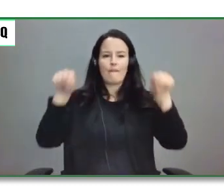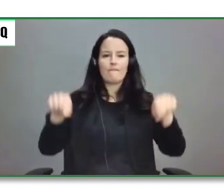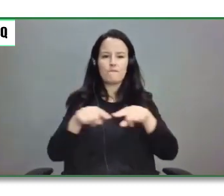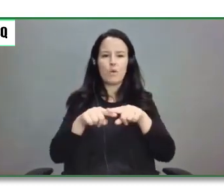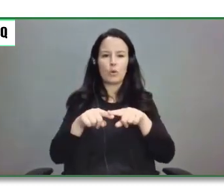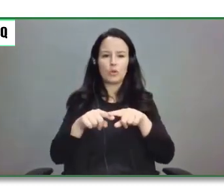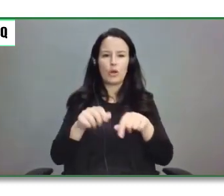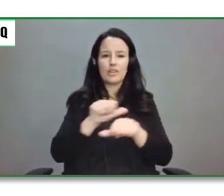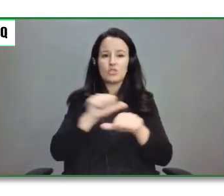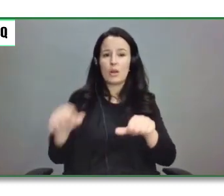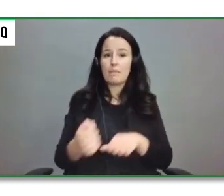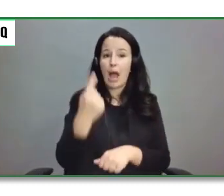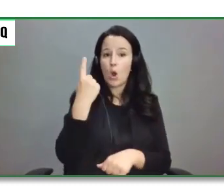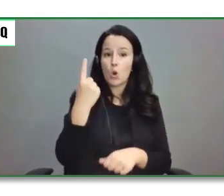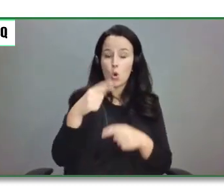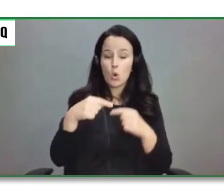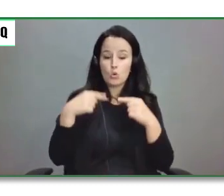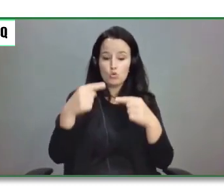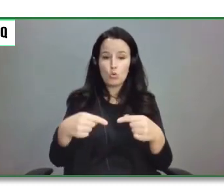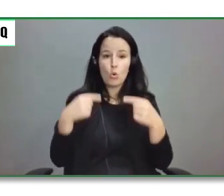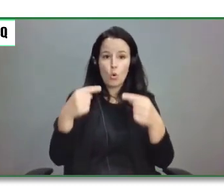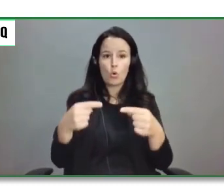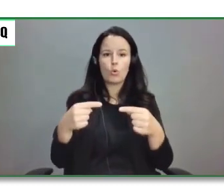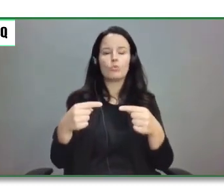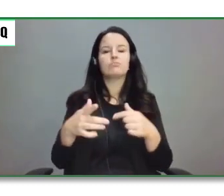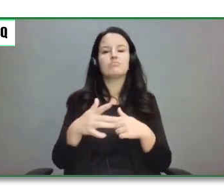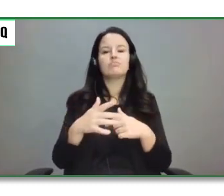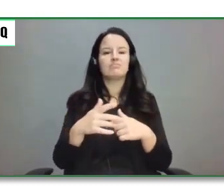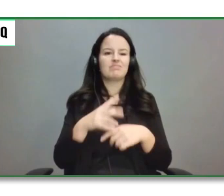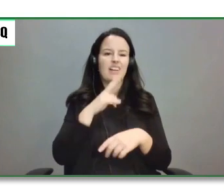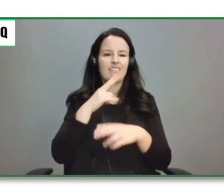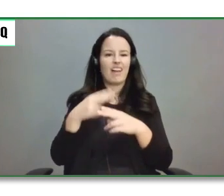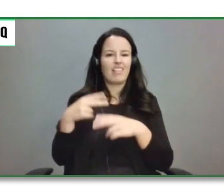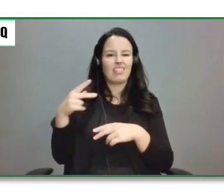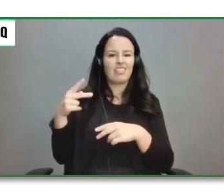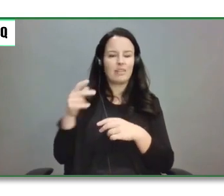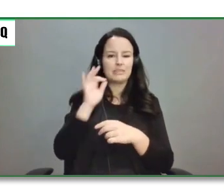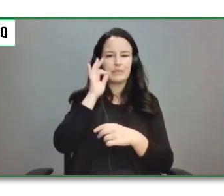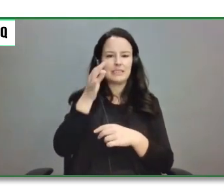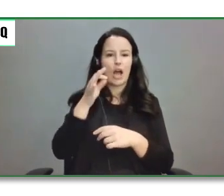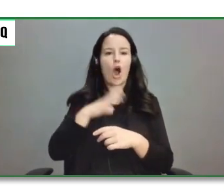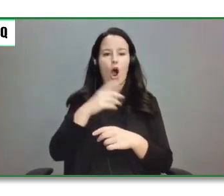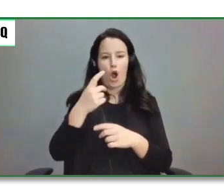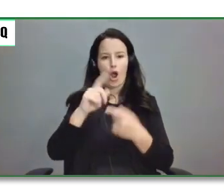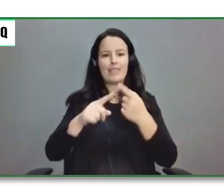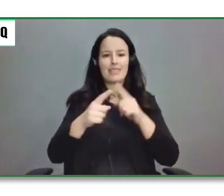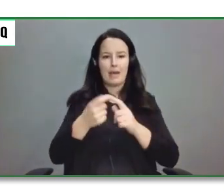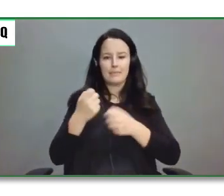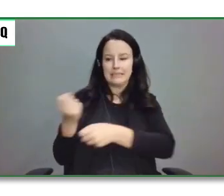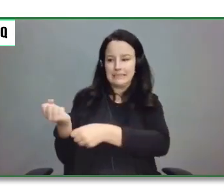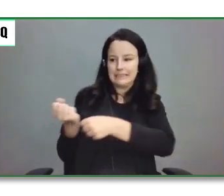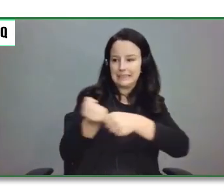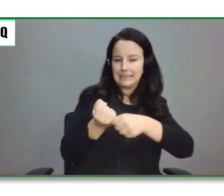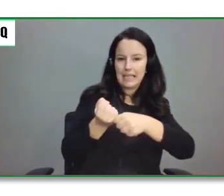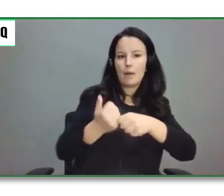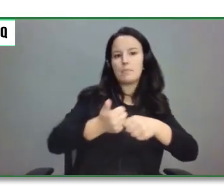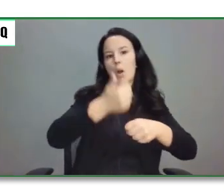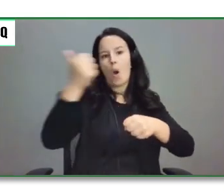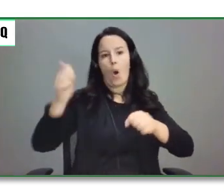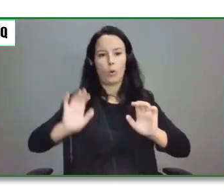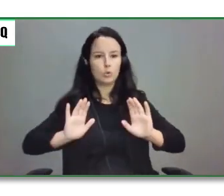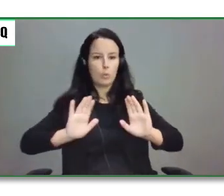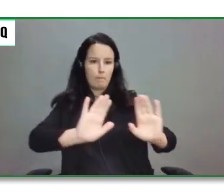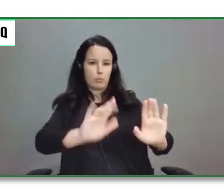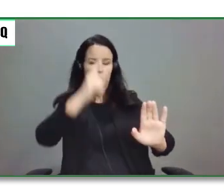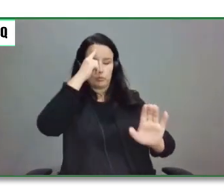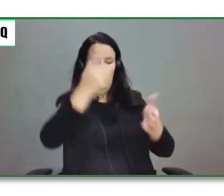roue, appelé Park Explorer. J'ai un ami à l'avant qui le tire et un autre qui le pousse et l'équilibre derrière moi. Peu de temps